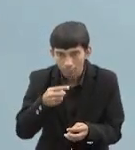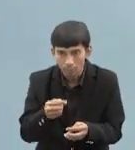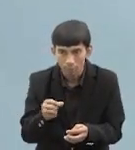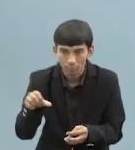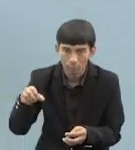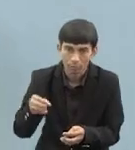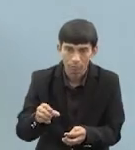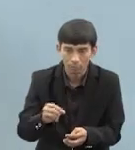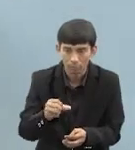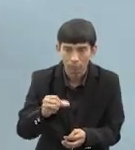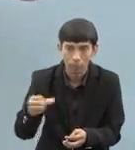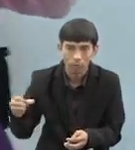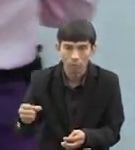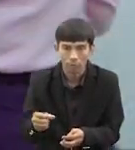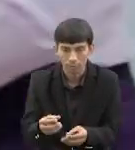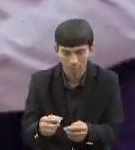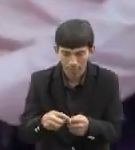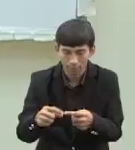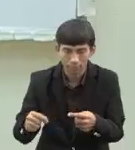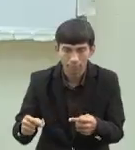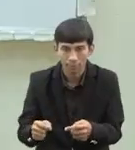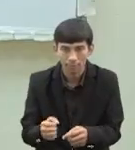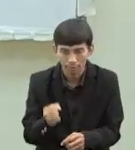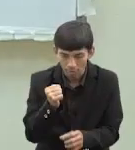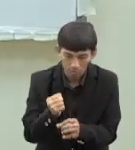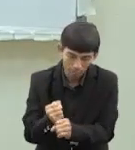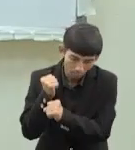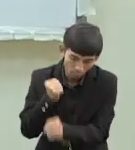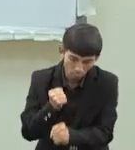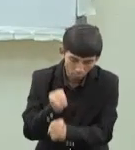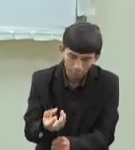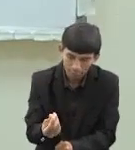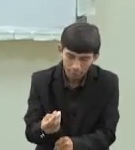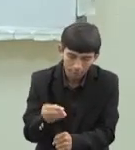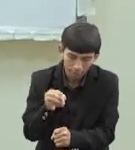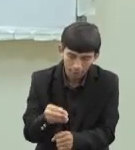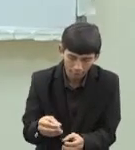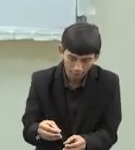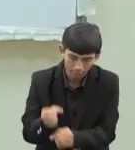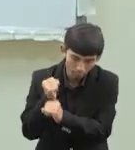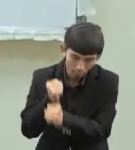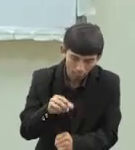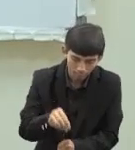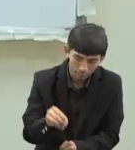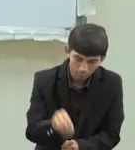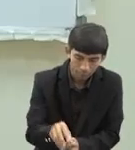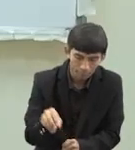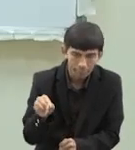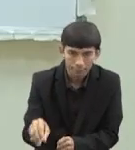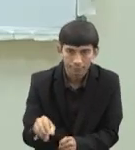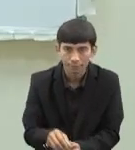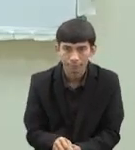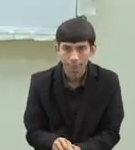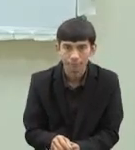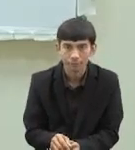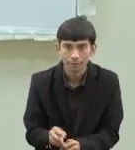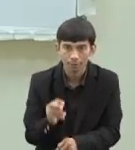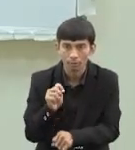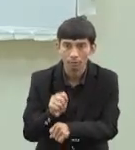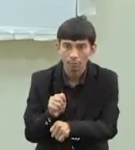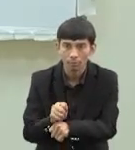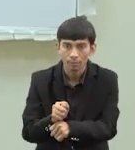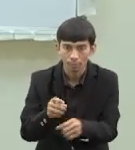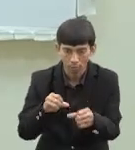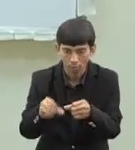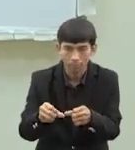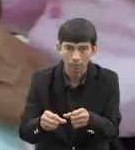nè con á. Có bằng tay bọc đầy đàm á. Chà bọc đầy đàm. Ờ cứ chia bật bây ní để to tăng bệnh đồn ta màu